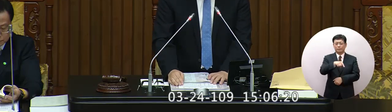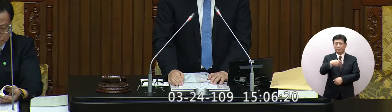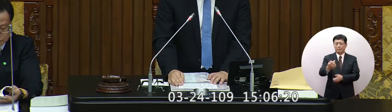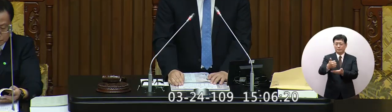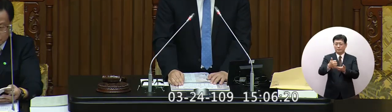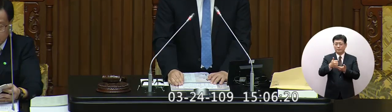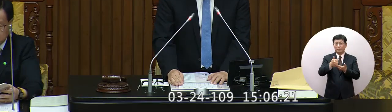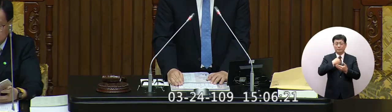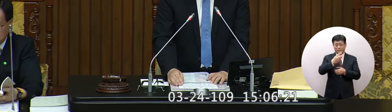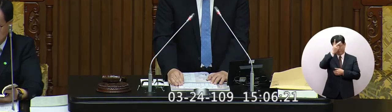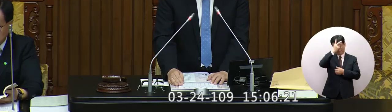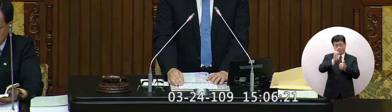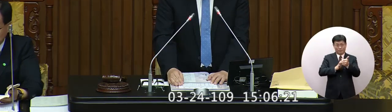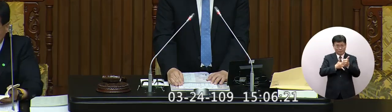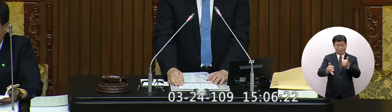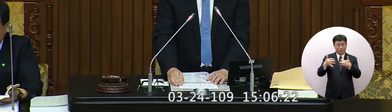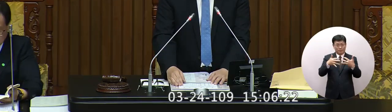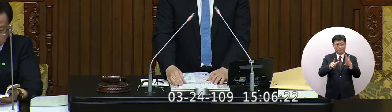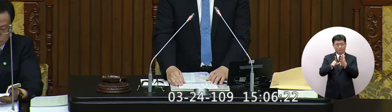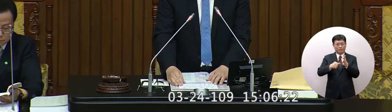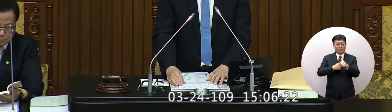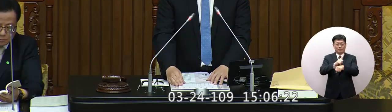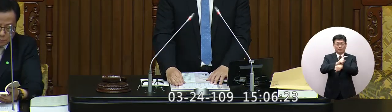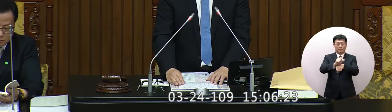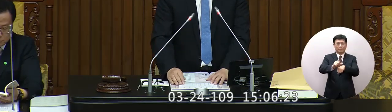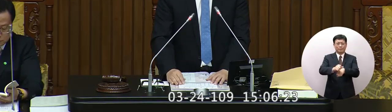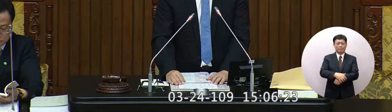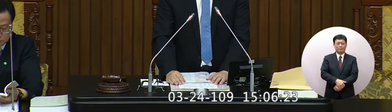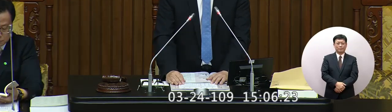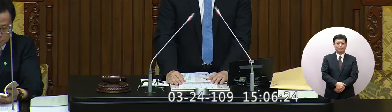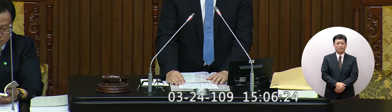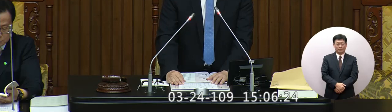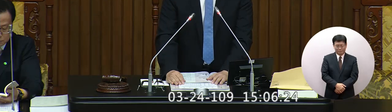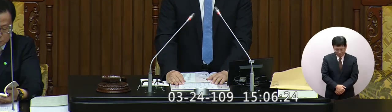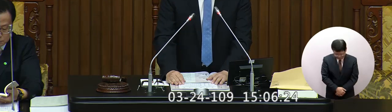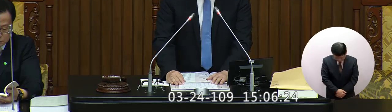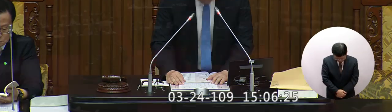接着请曾明忠委员质询，询答时间为15分钟。